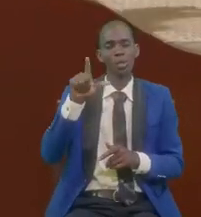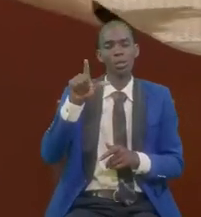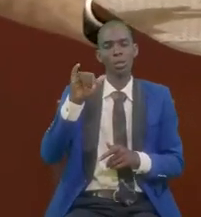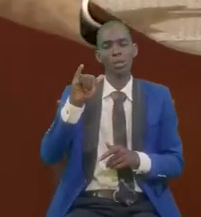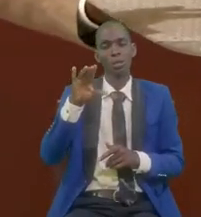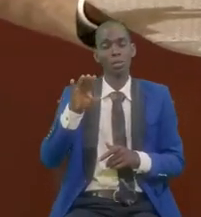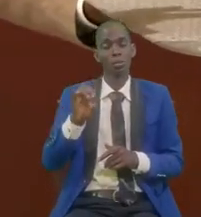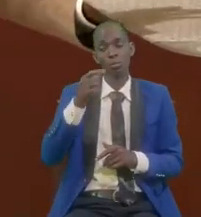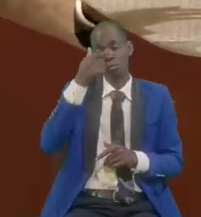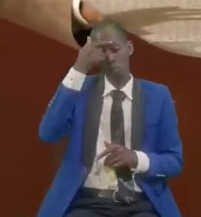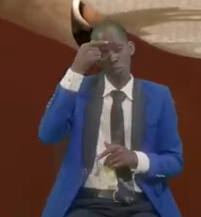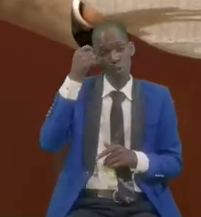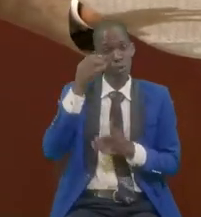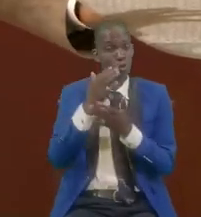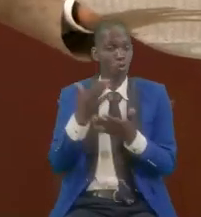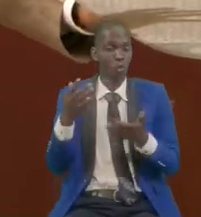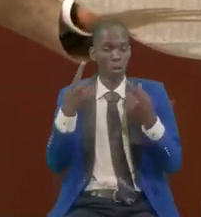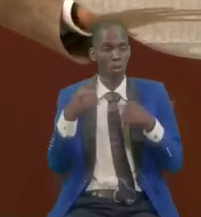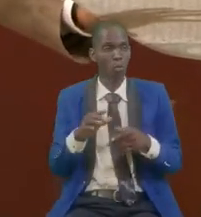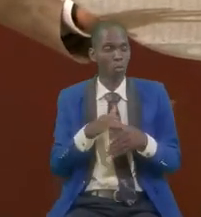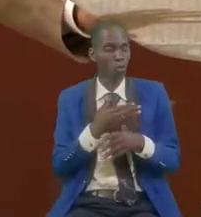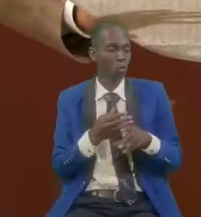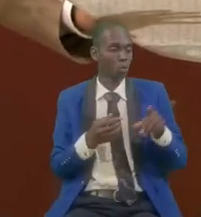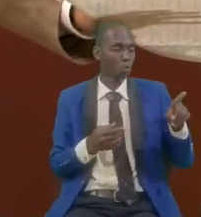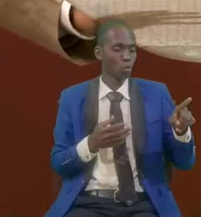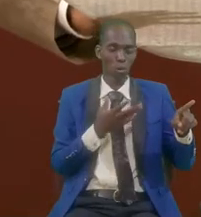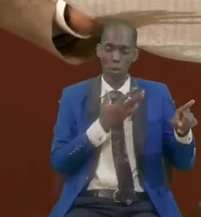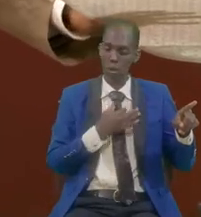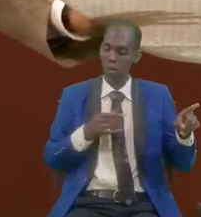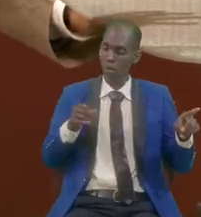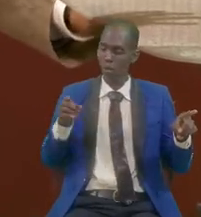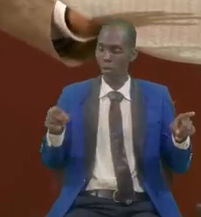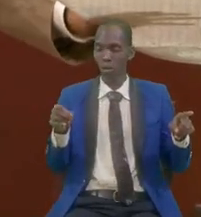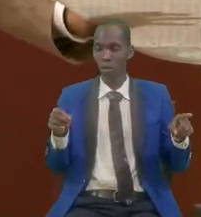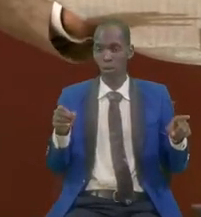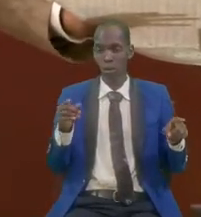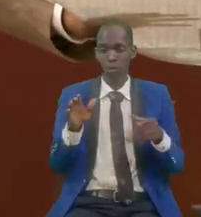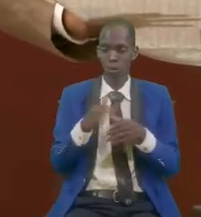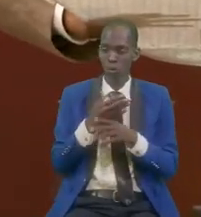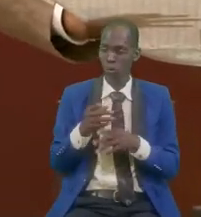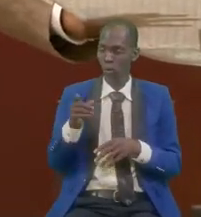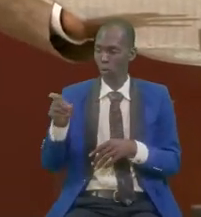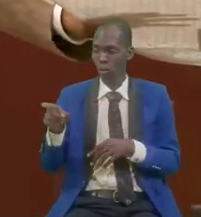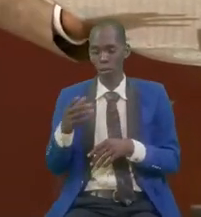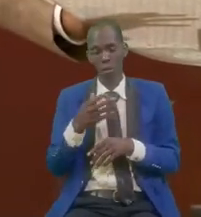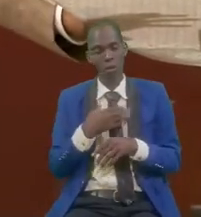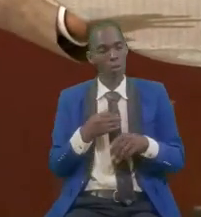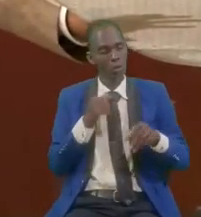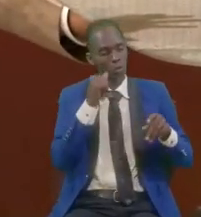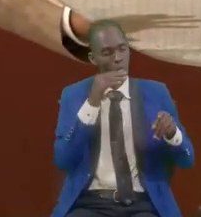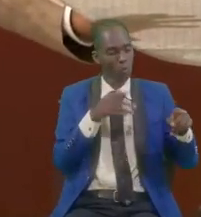Parce que quelque chose s'est passé entre toi et lui, entre toi et elle.